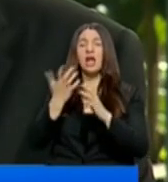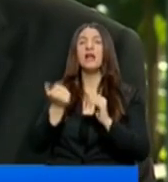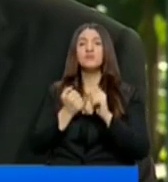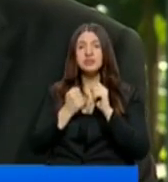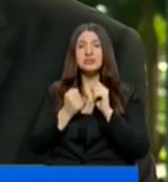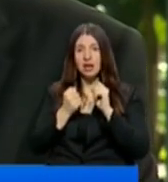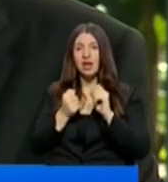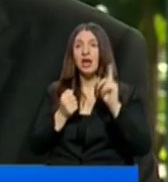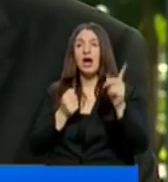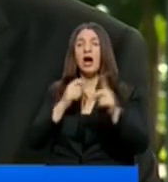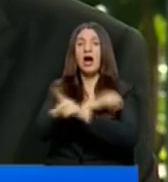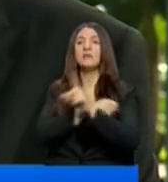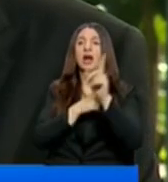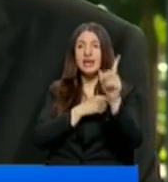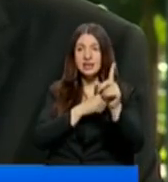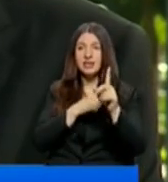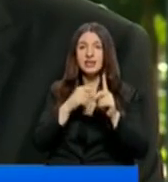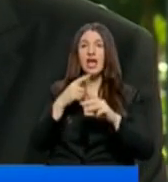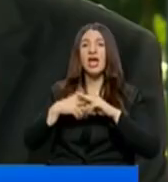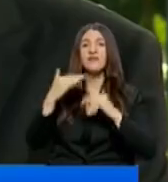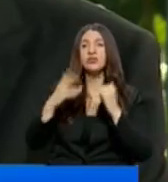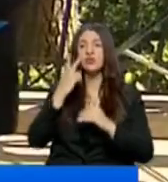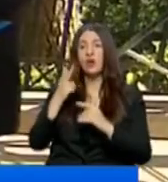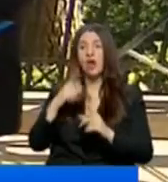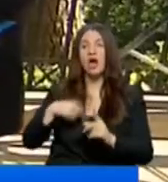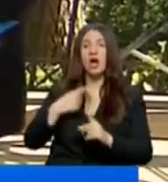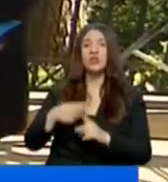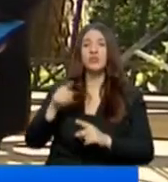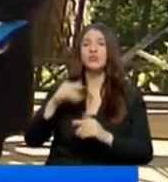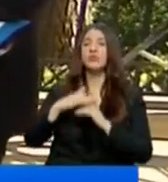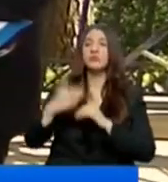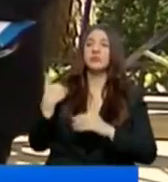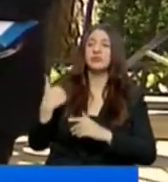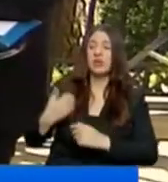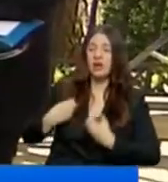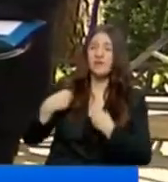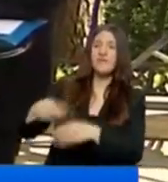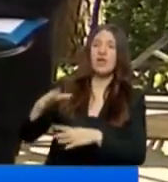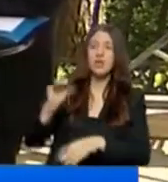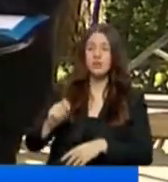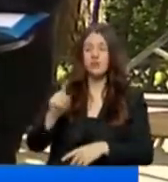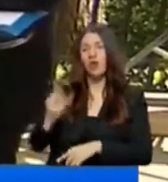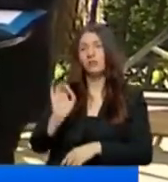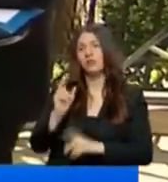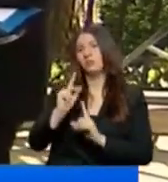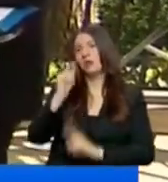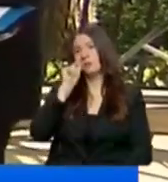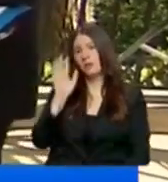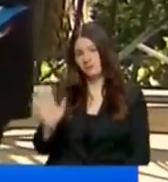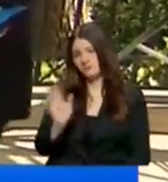çekmişse Almanya'daki enflasyonu da ayrıca bu milletin sırtına yıkıyorlar. Şöyle yapacağız İsmail Bey.